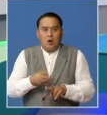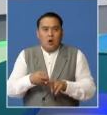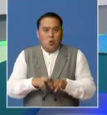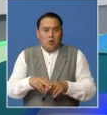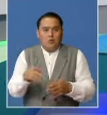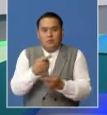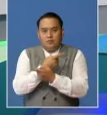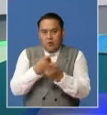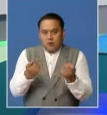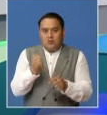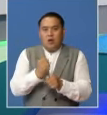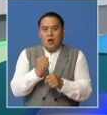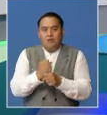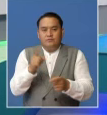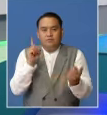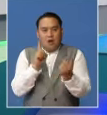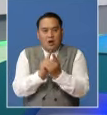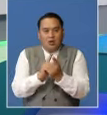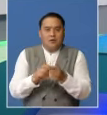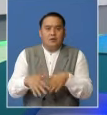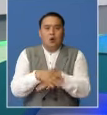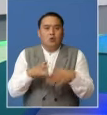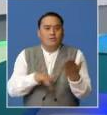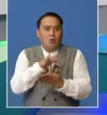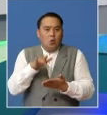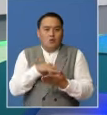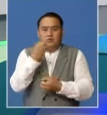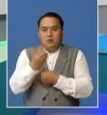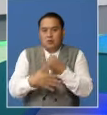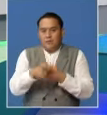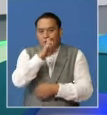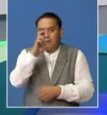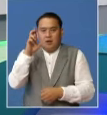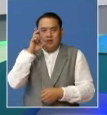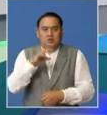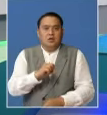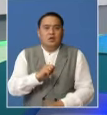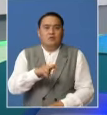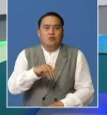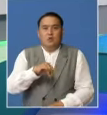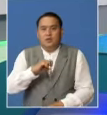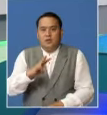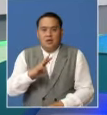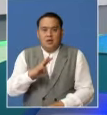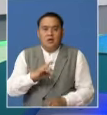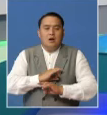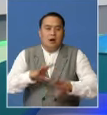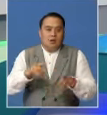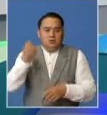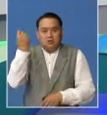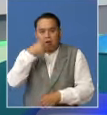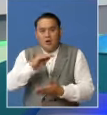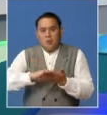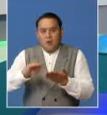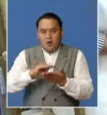Такое заявление они сделали в ходе встречи с посетителями городской центральной библиотеки имени Сакена Сейфуллина. Как считают известные